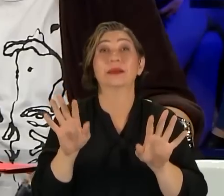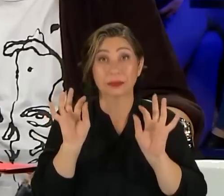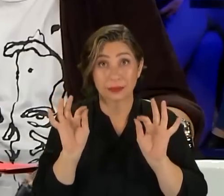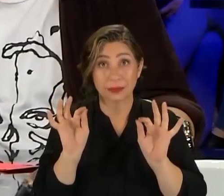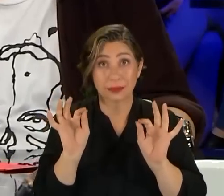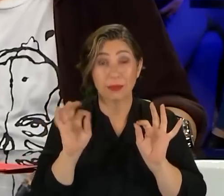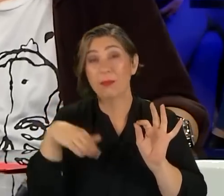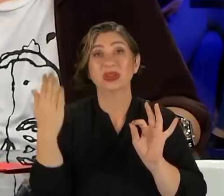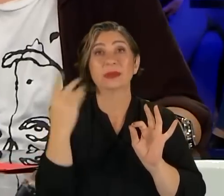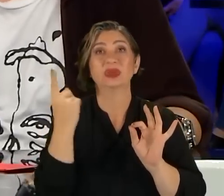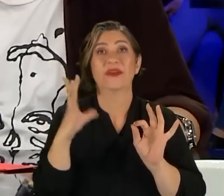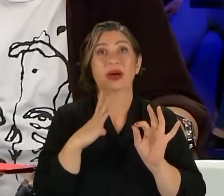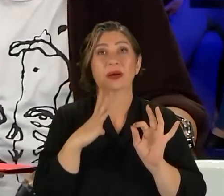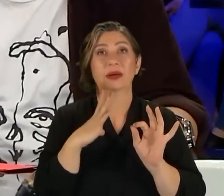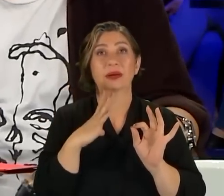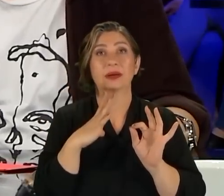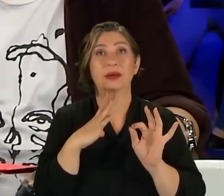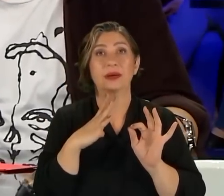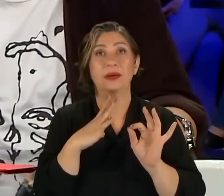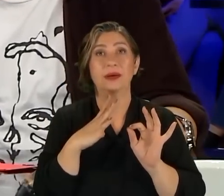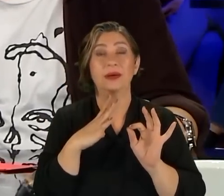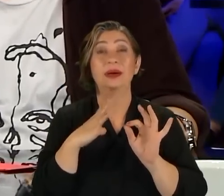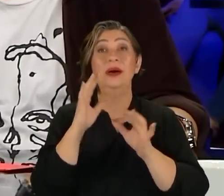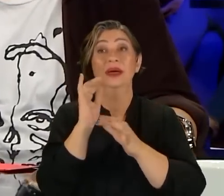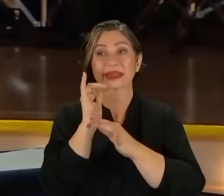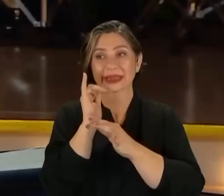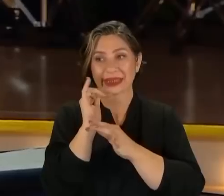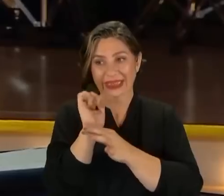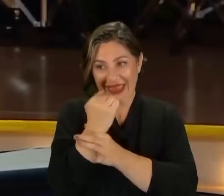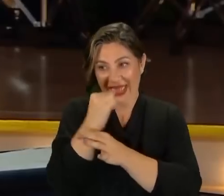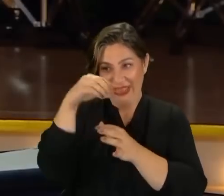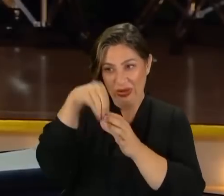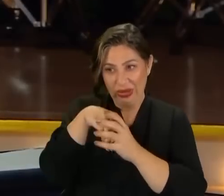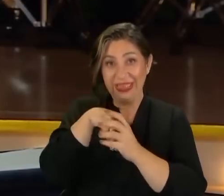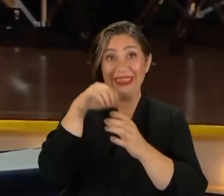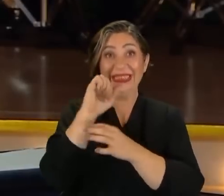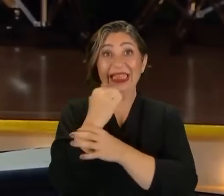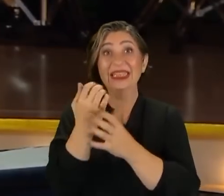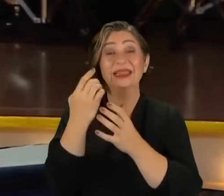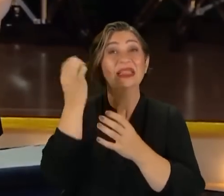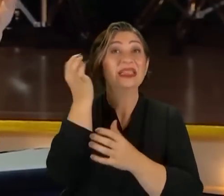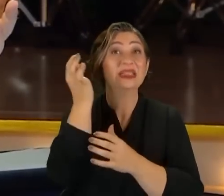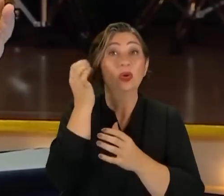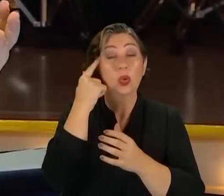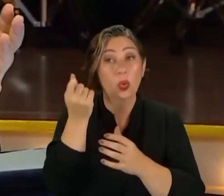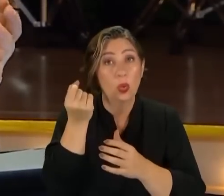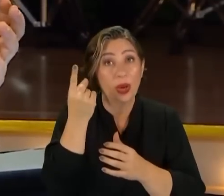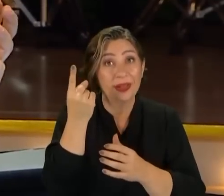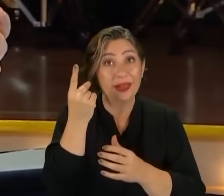Değil mi? Başka bir şey. Yani şimdi sanatın alıcısıyla